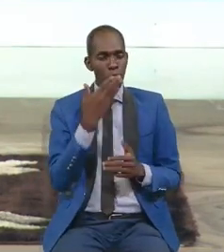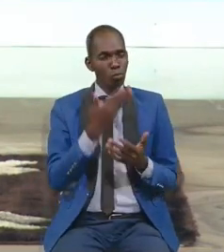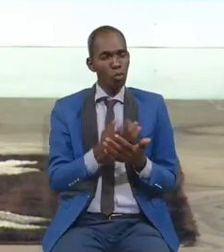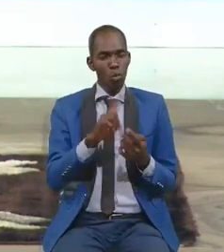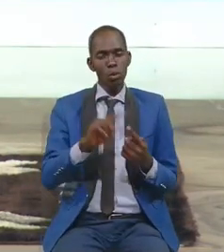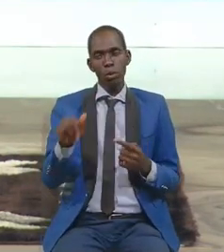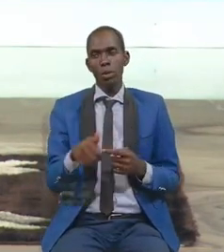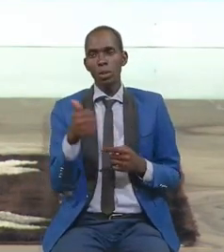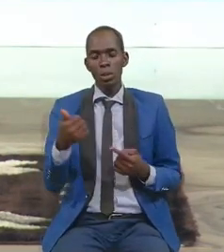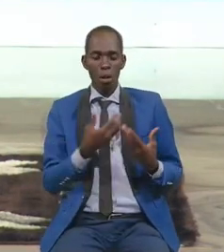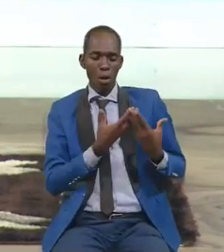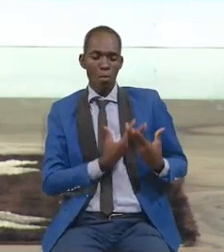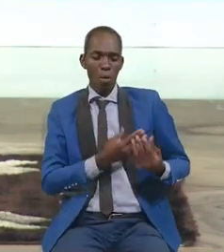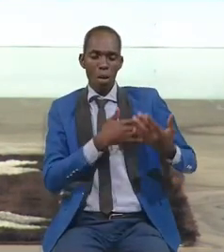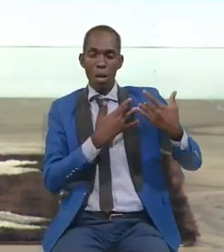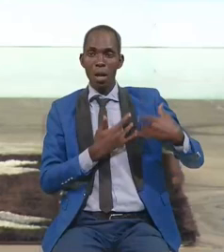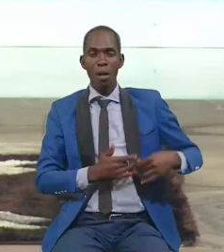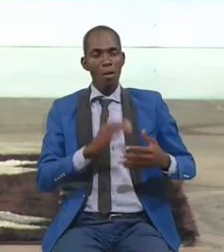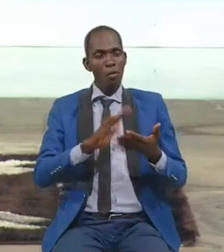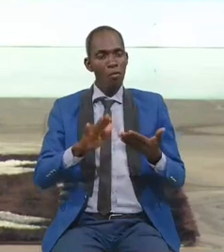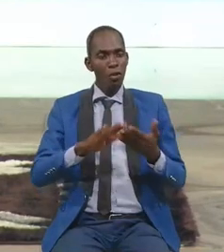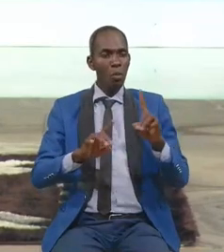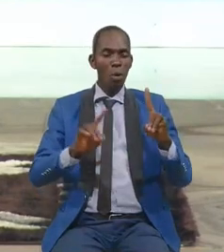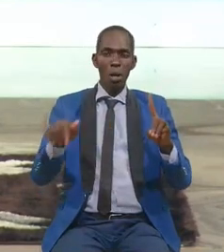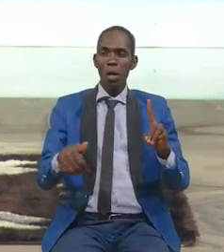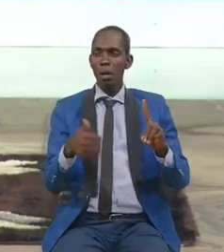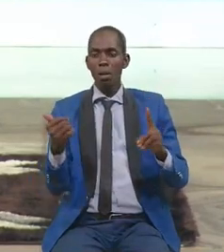autres, compatissant,